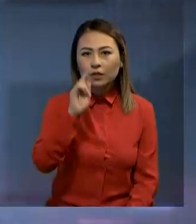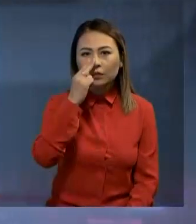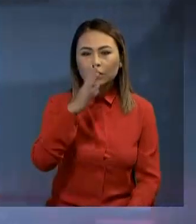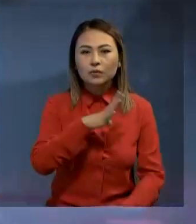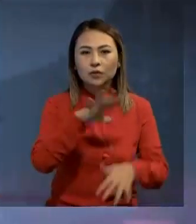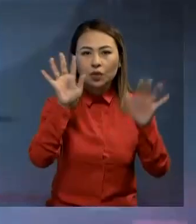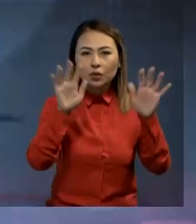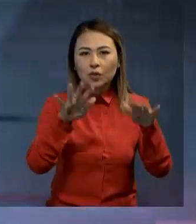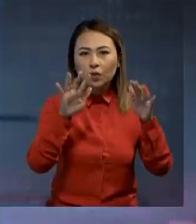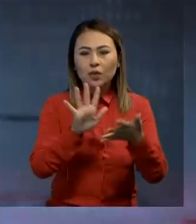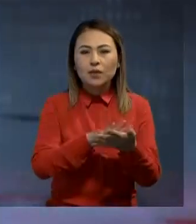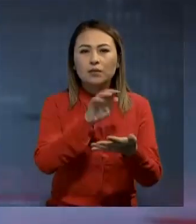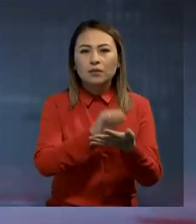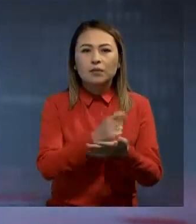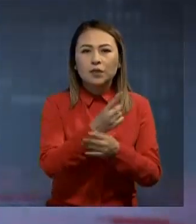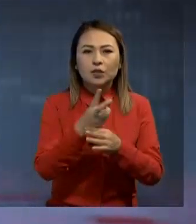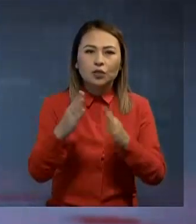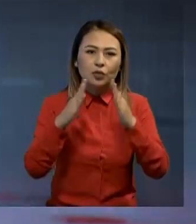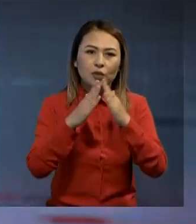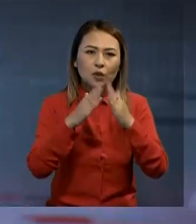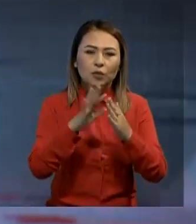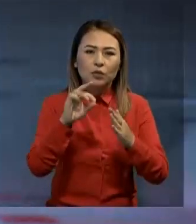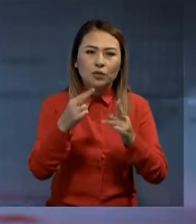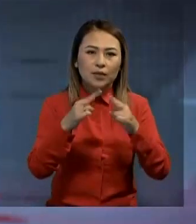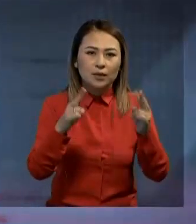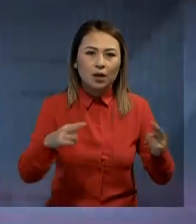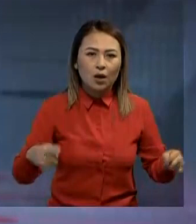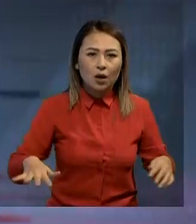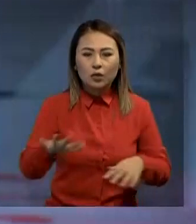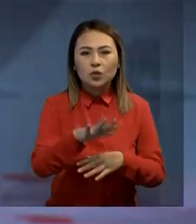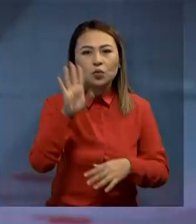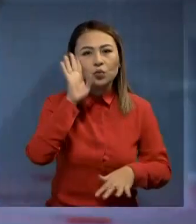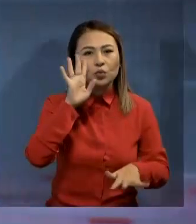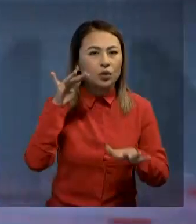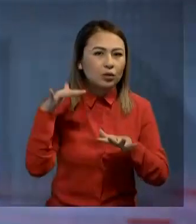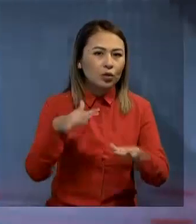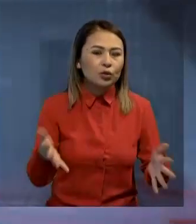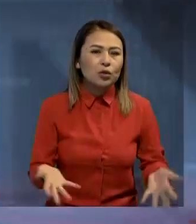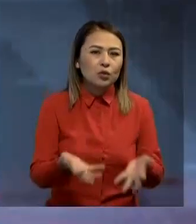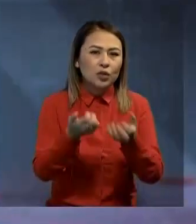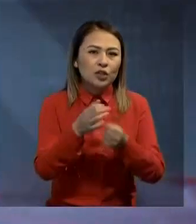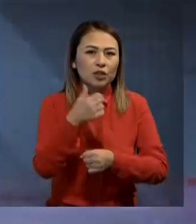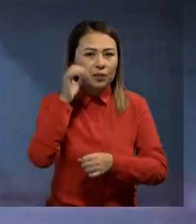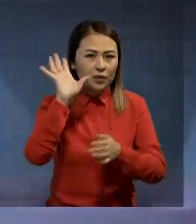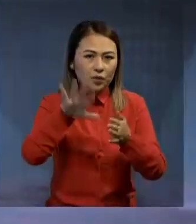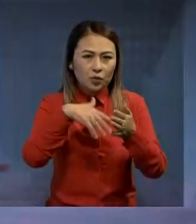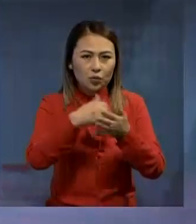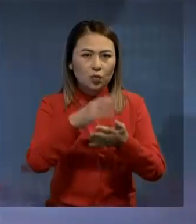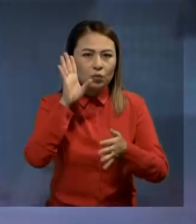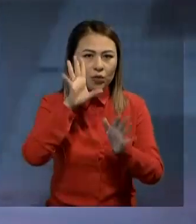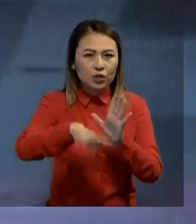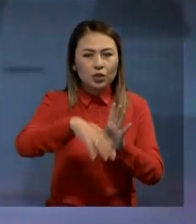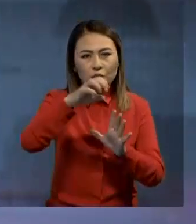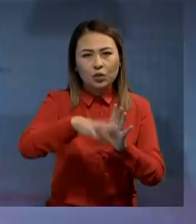Шымкентте толассыз жауған жауын салдарынан бірнеше үй мен әлеуметтік нысандардың ауласына су жайылды. Құтқарушылар кешелі бері су